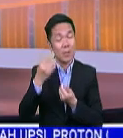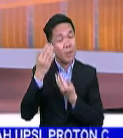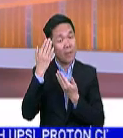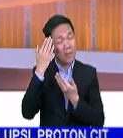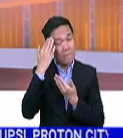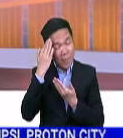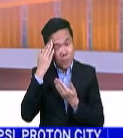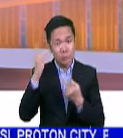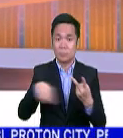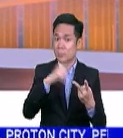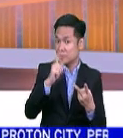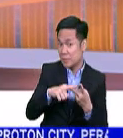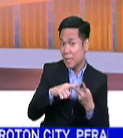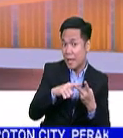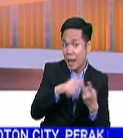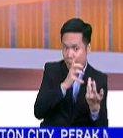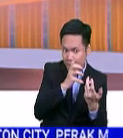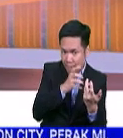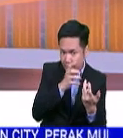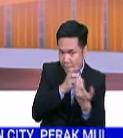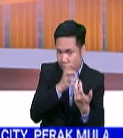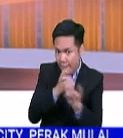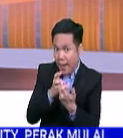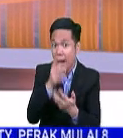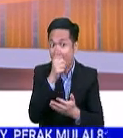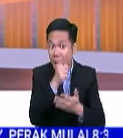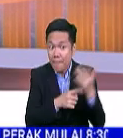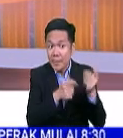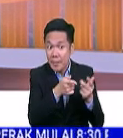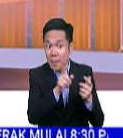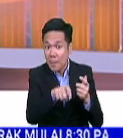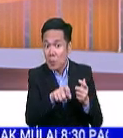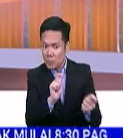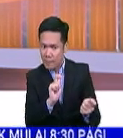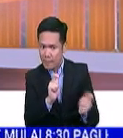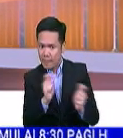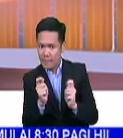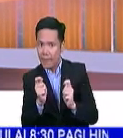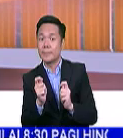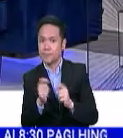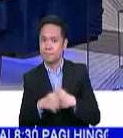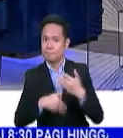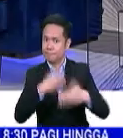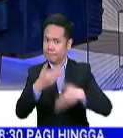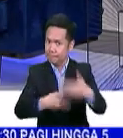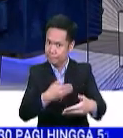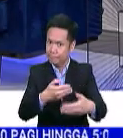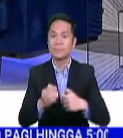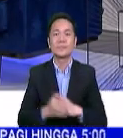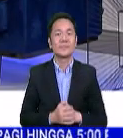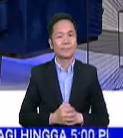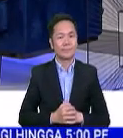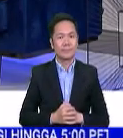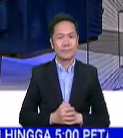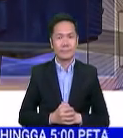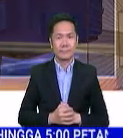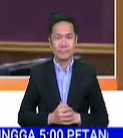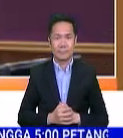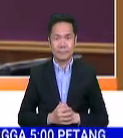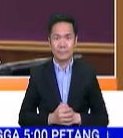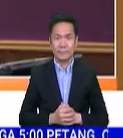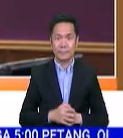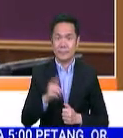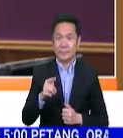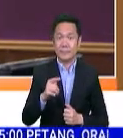kandungan perlu Setia sedia adaptasi mengikuti perubahan semasa megang konteks situasi